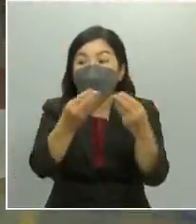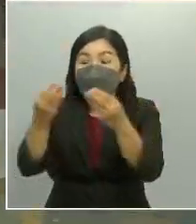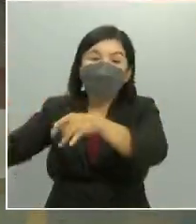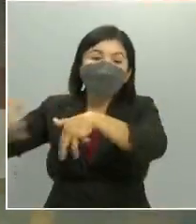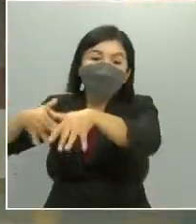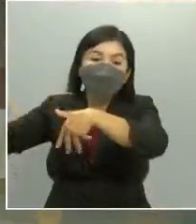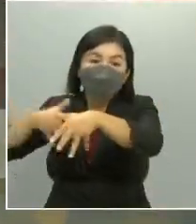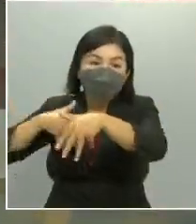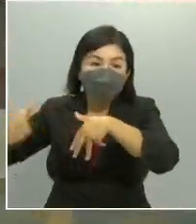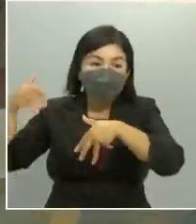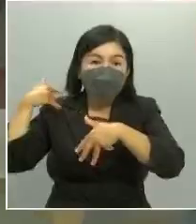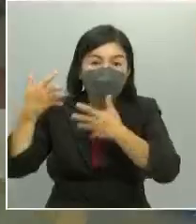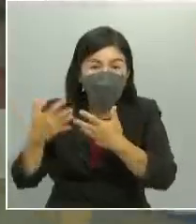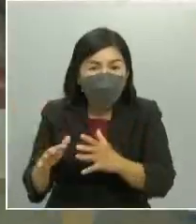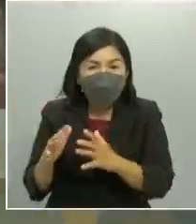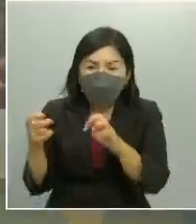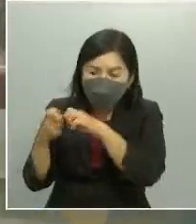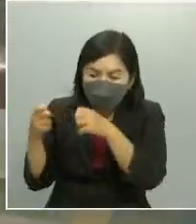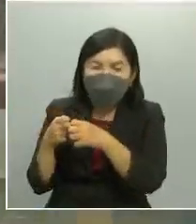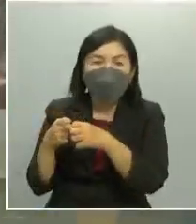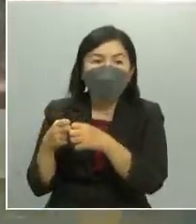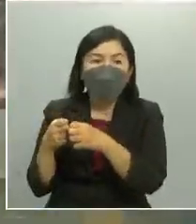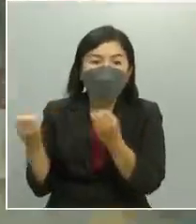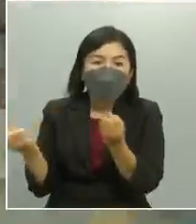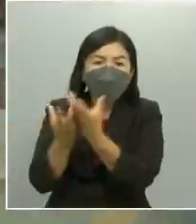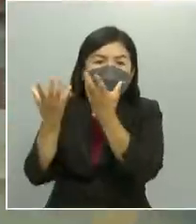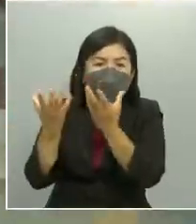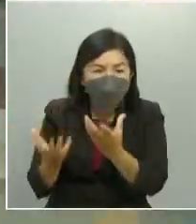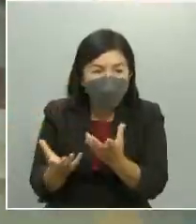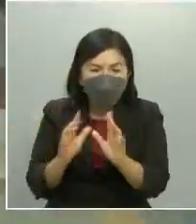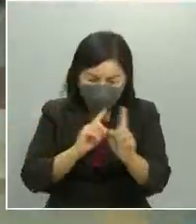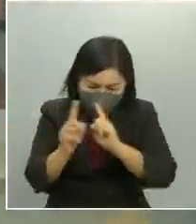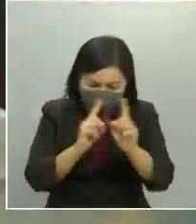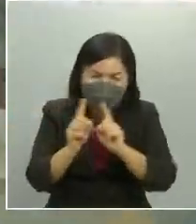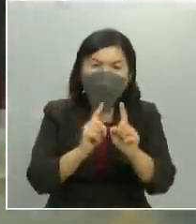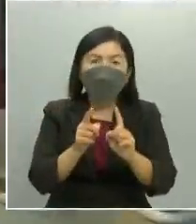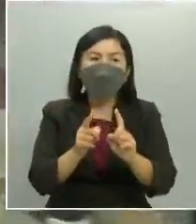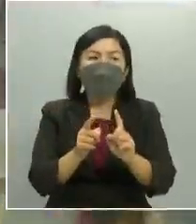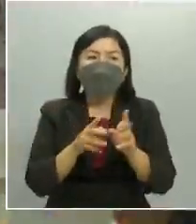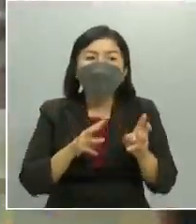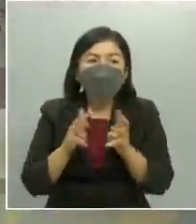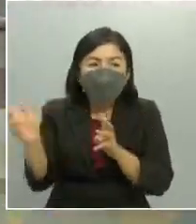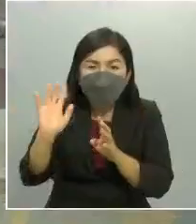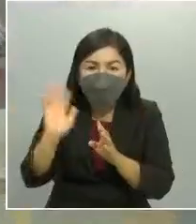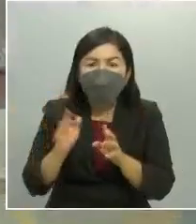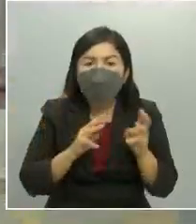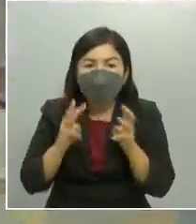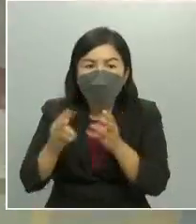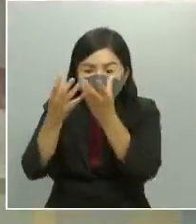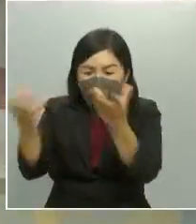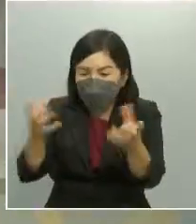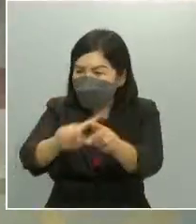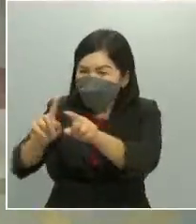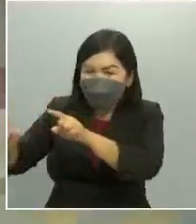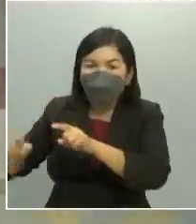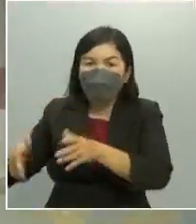วรรลยางกูรก็บอกว่าเกิดปัญหาขึ้นมาเจ้าหน้าที่เข้ามาพูดคุยใช่ไหมตูดไม่อนุญาตให้นำอุปกรณ์ต่างๆ